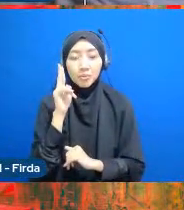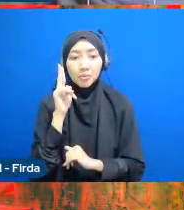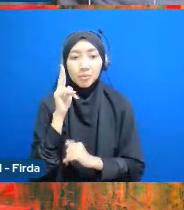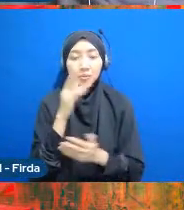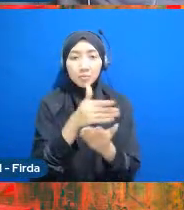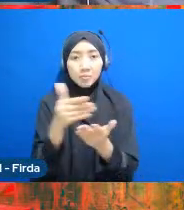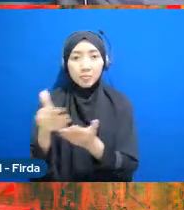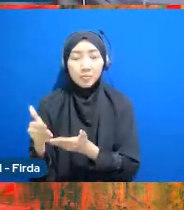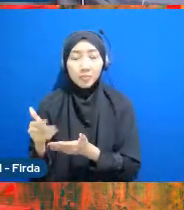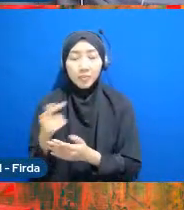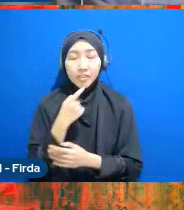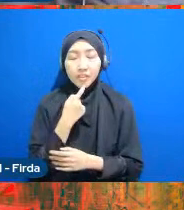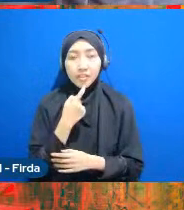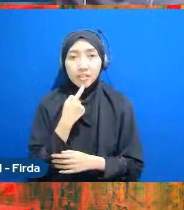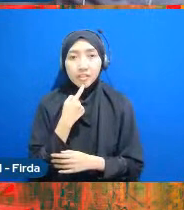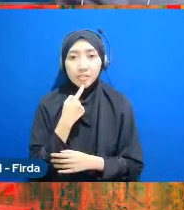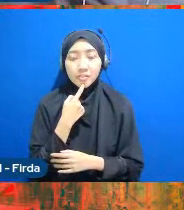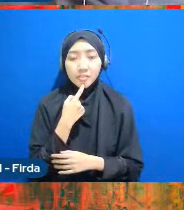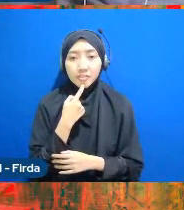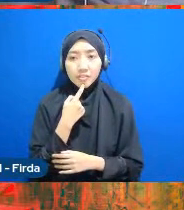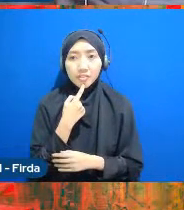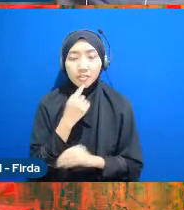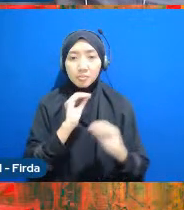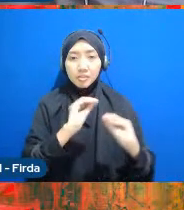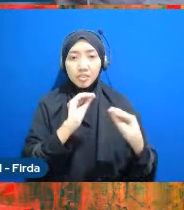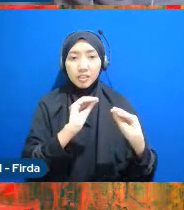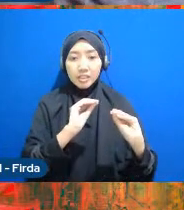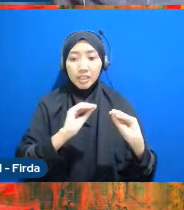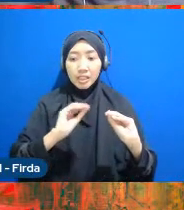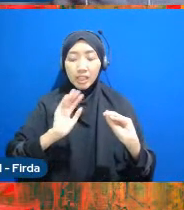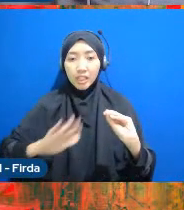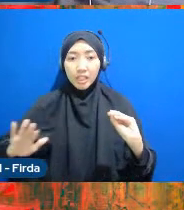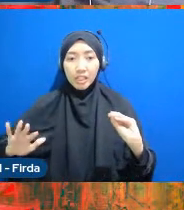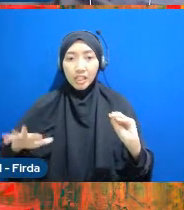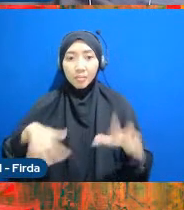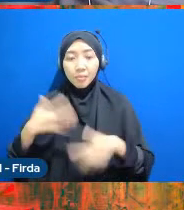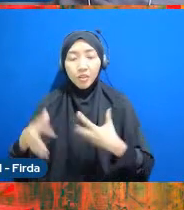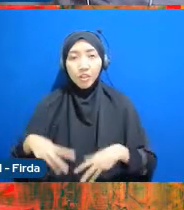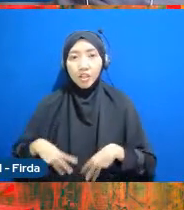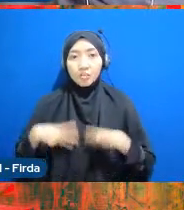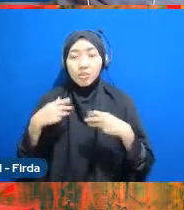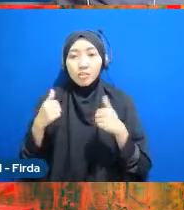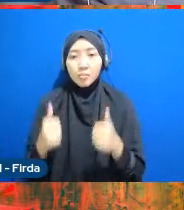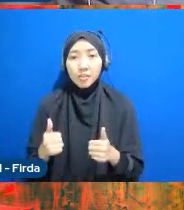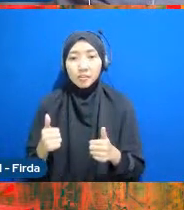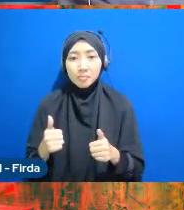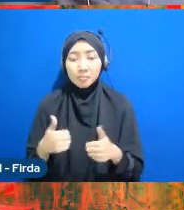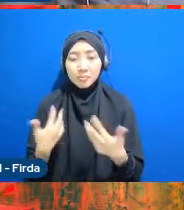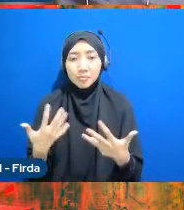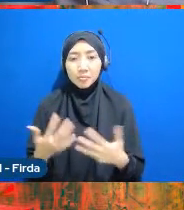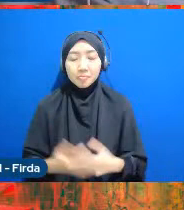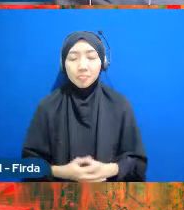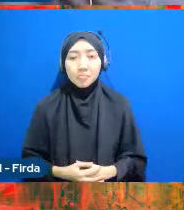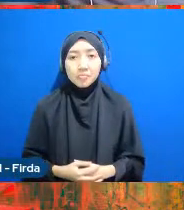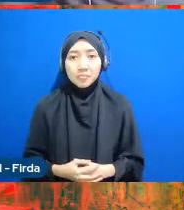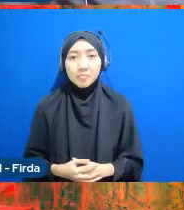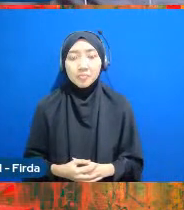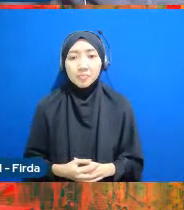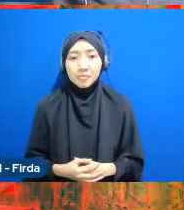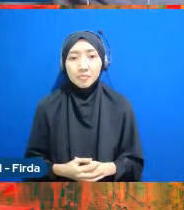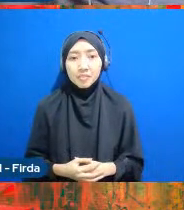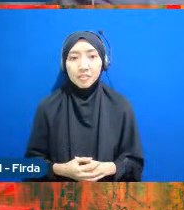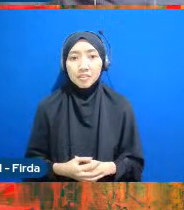sharing tentang bagaimana mengajarkan anak mengelola emosi dengan baik. Nah, mungkin ini adalah makanan